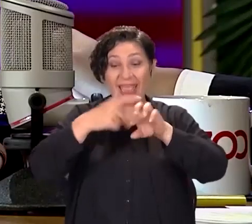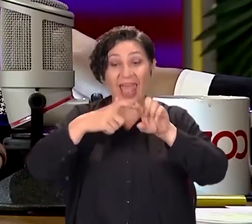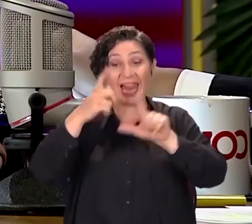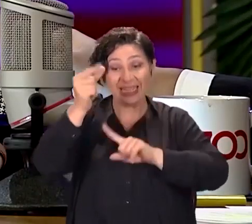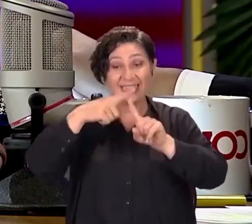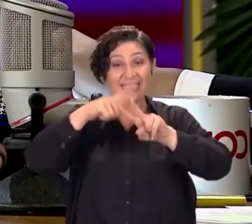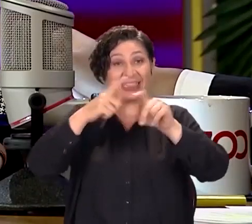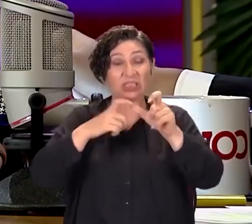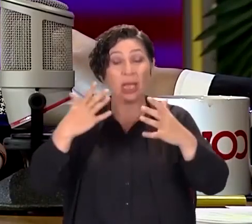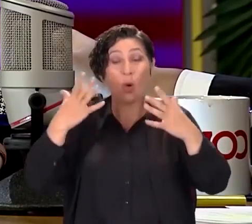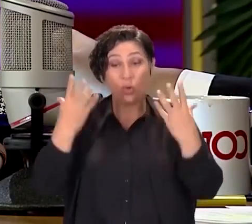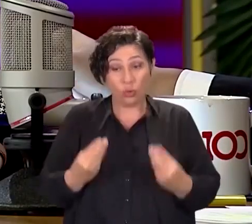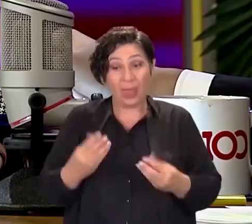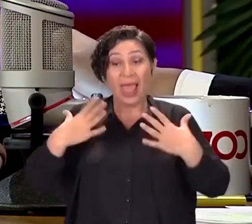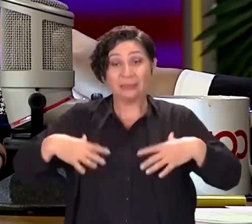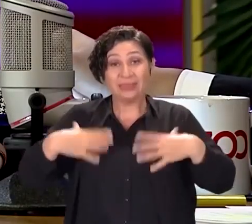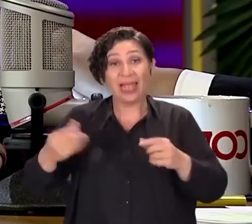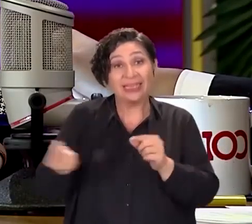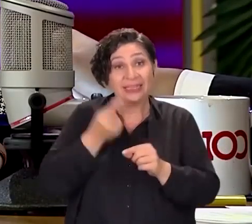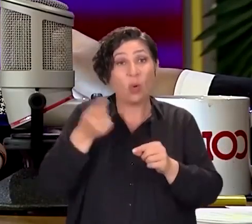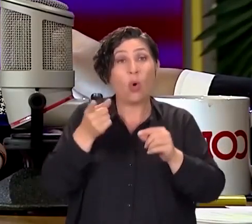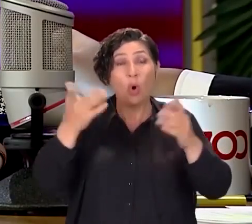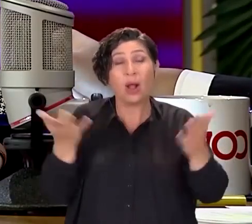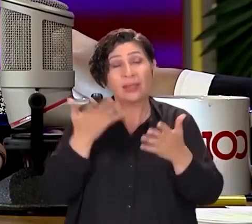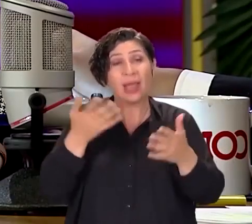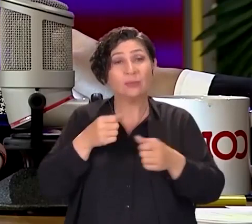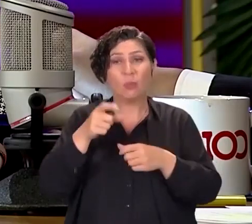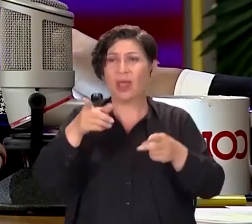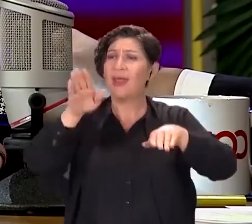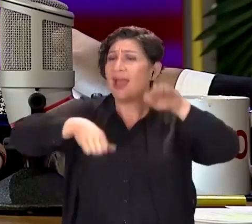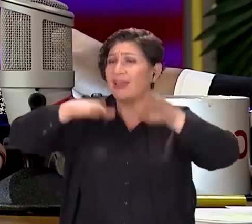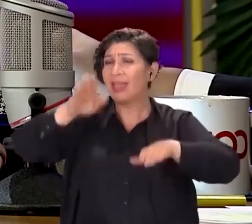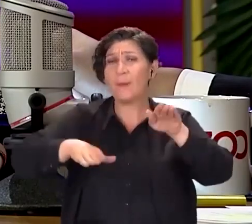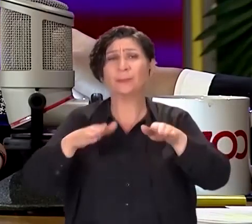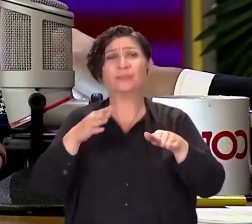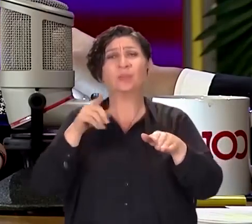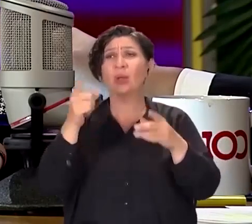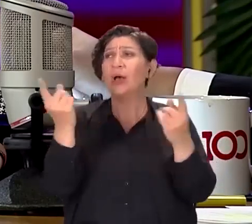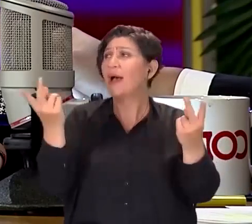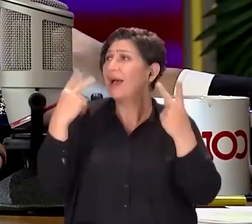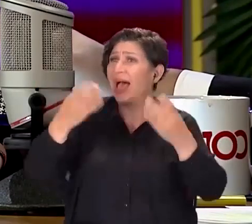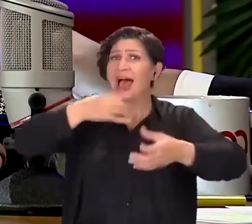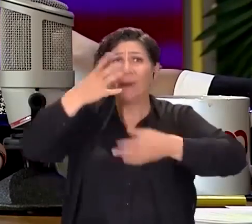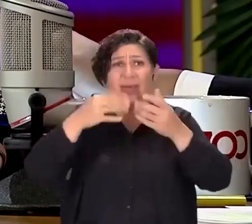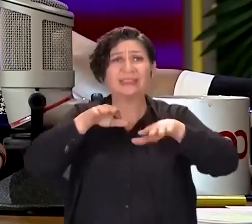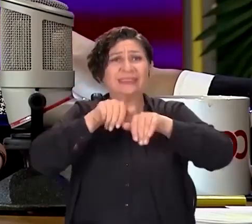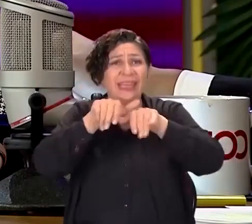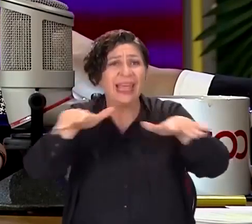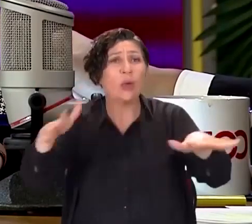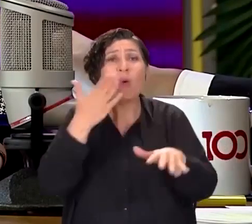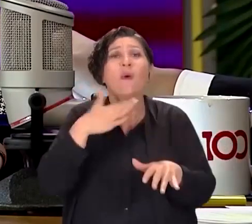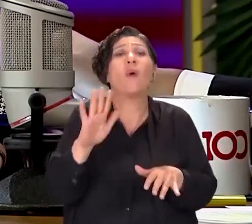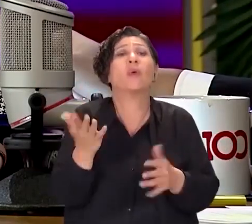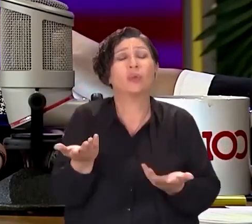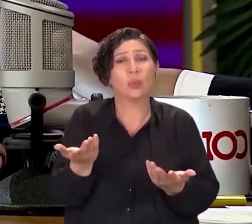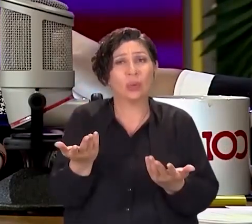oldum. Elbiseler diktim. O kadar mücadele. O zaman böyle reklamlar, şeyler yoktu yani.